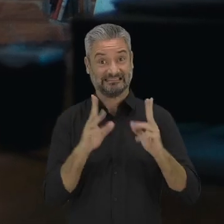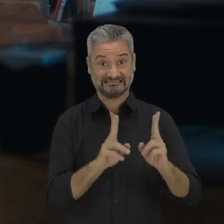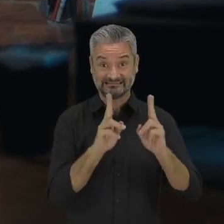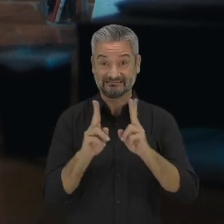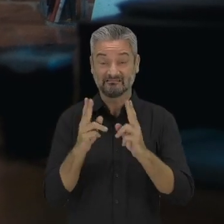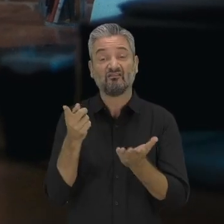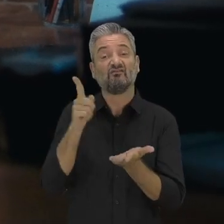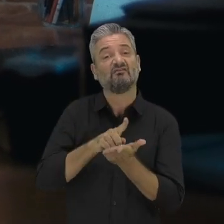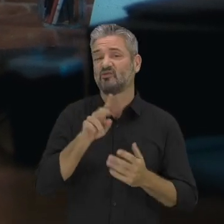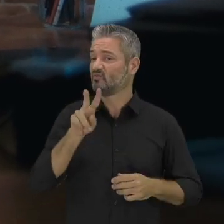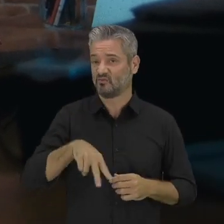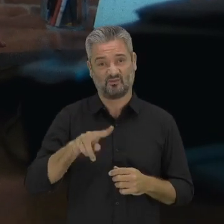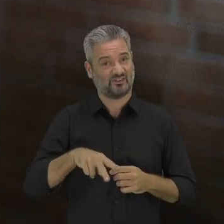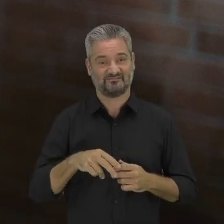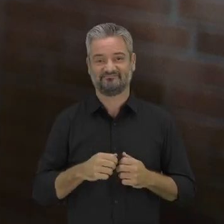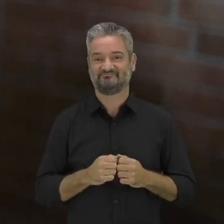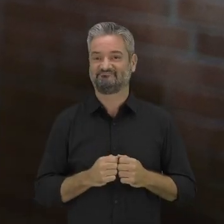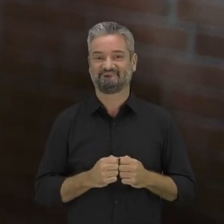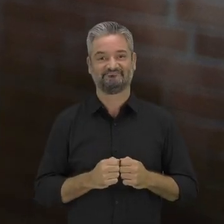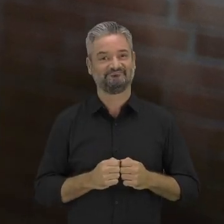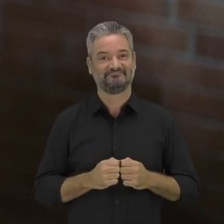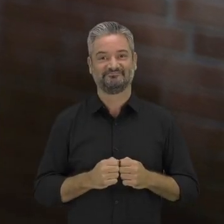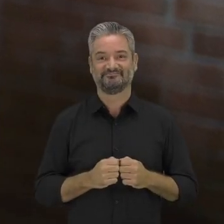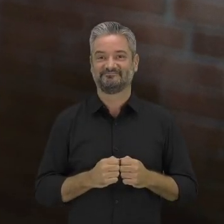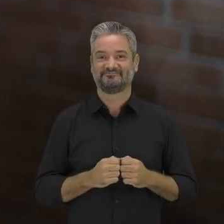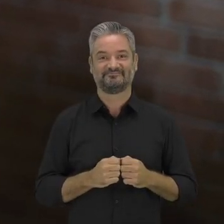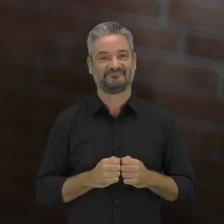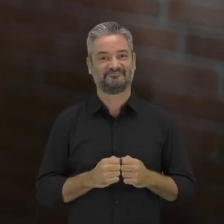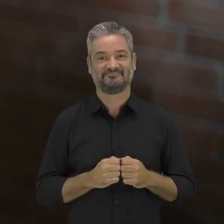Badaude bizitzan, inoiz itzuliko ez diren momentuak.